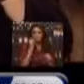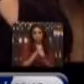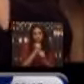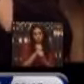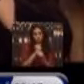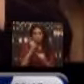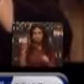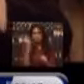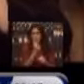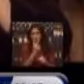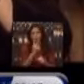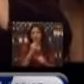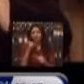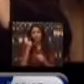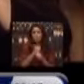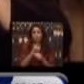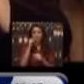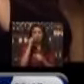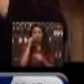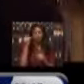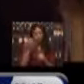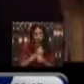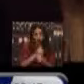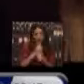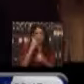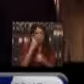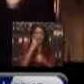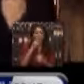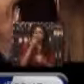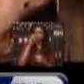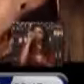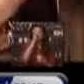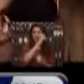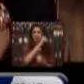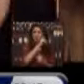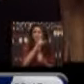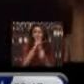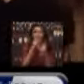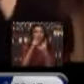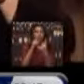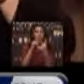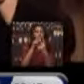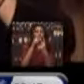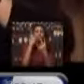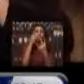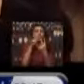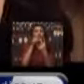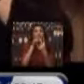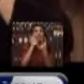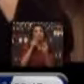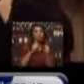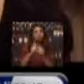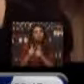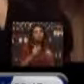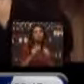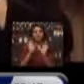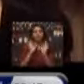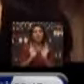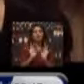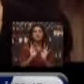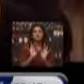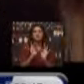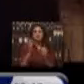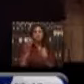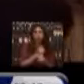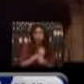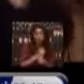اللي بيقولك صاحب بالين كذاب، انا كده، انا لازم احط كل حاجة في حاجة، ما اقدرش اكون